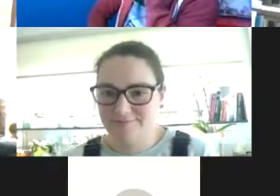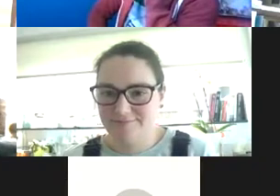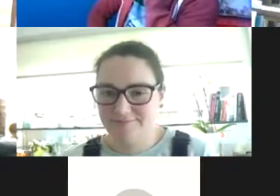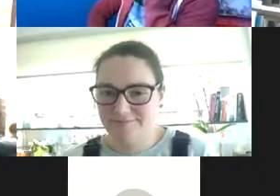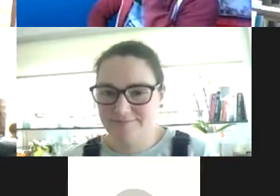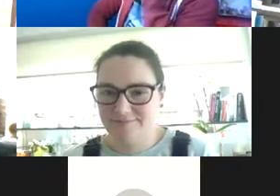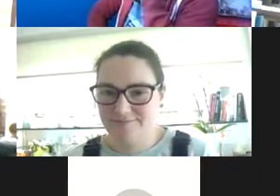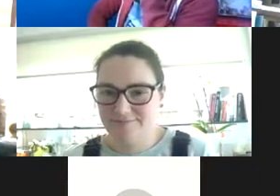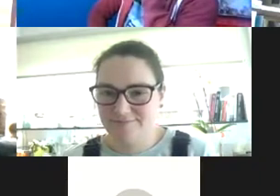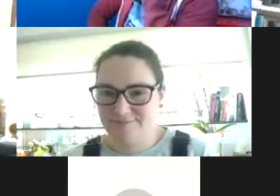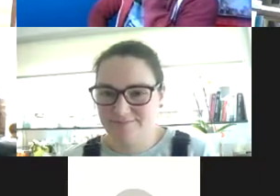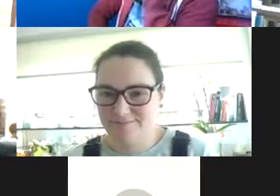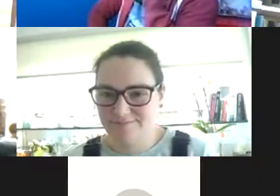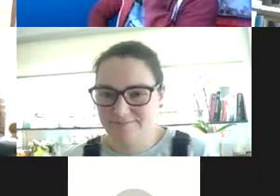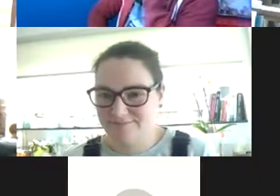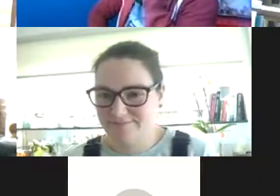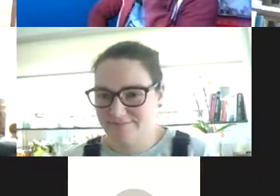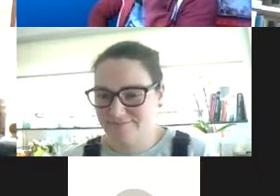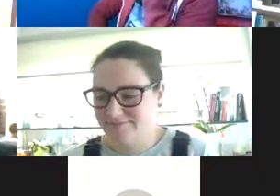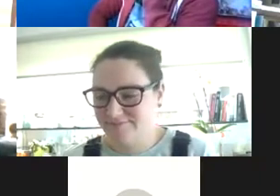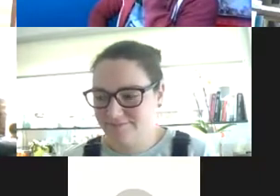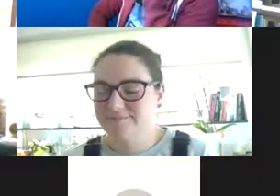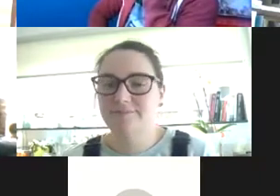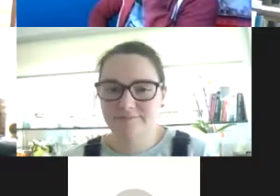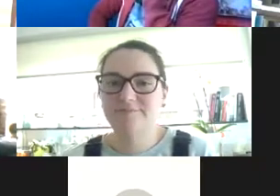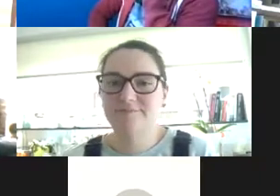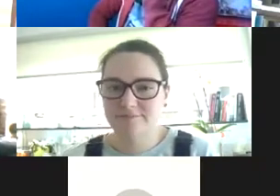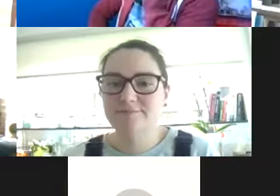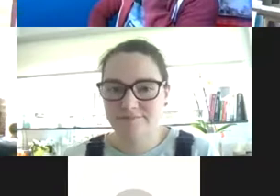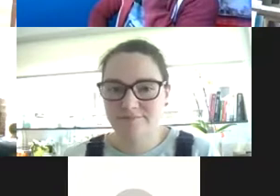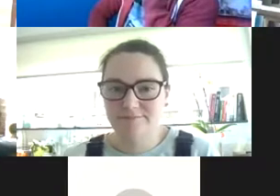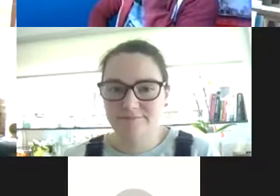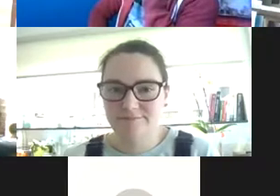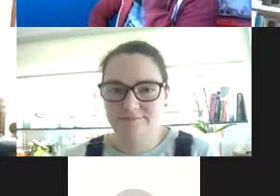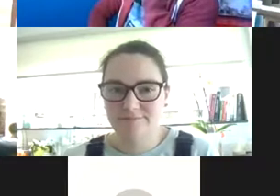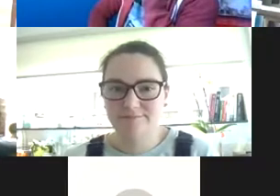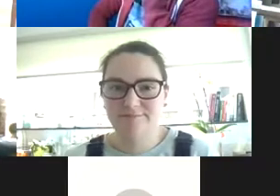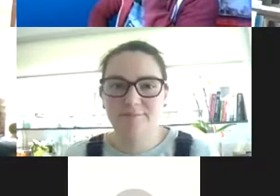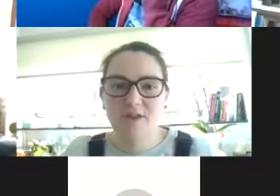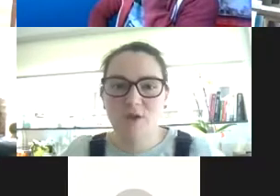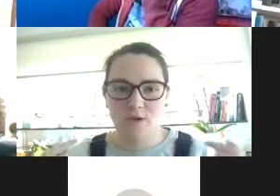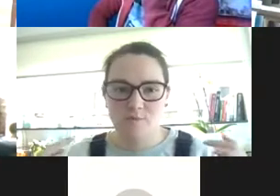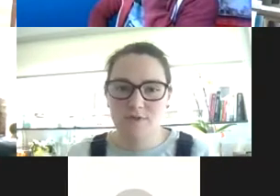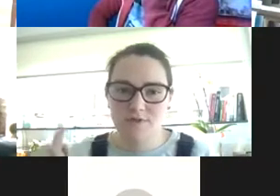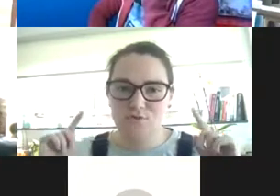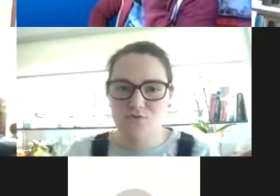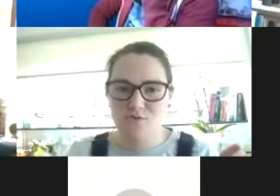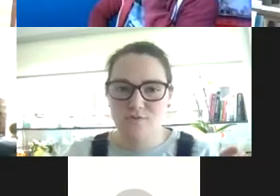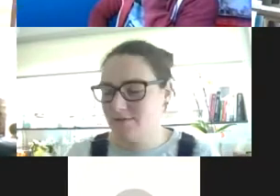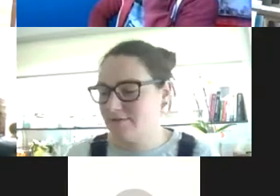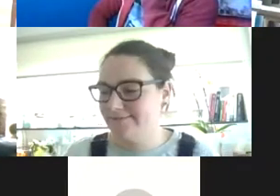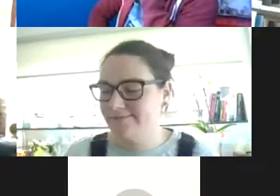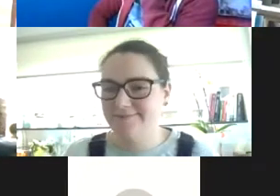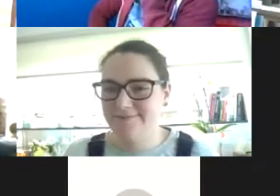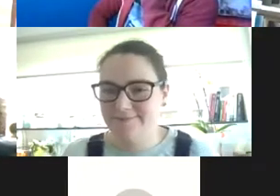heel duidelijk mee te geven. Op het moment dat wij iets meer weten over die noodprocedure, of dat we meer weten over hoe het precies gaat lopen, dan laten we